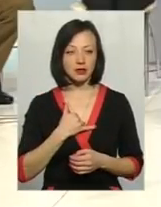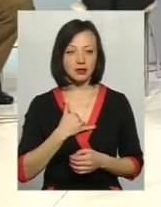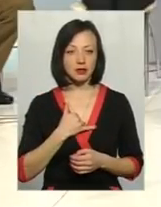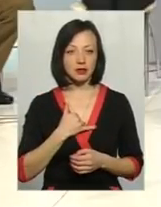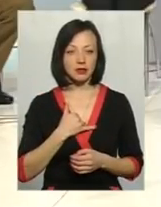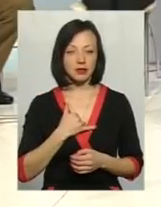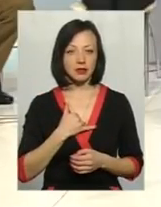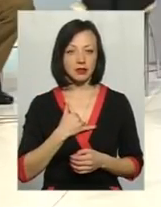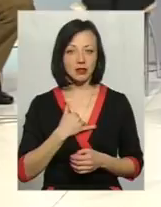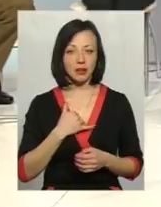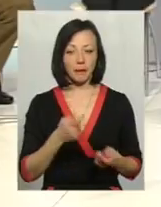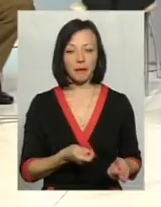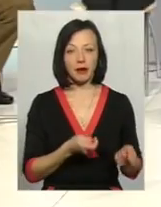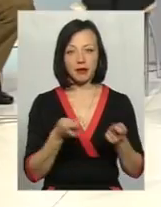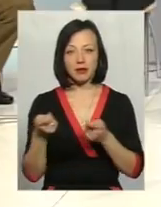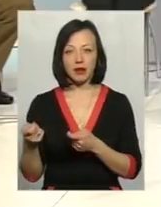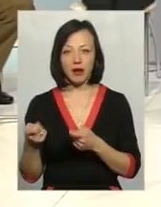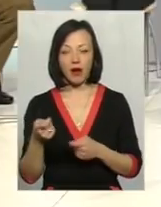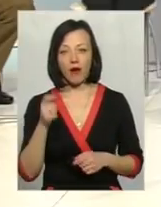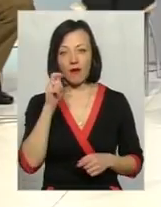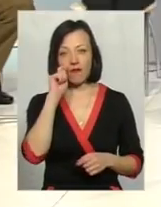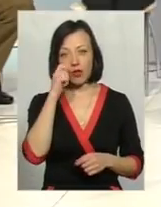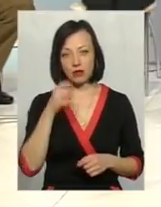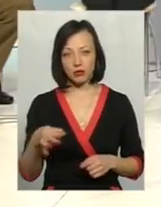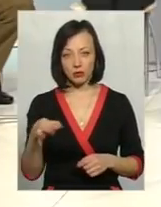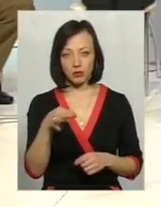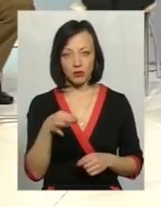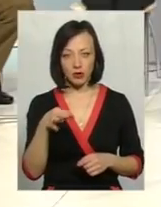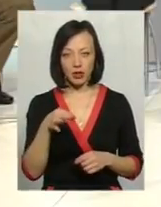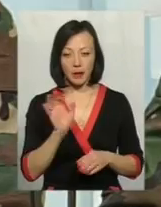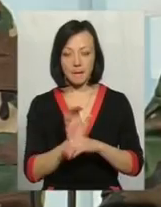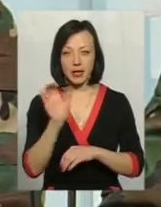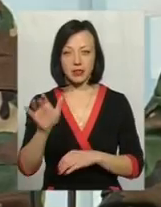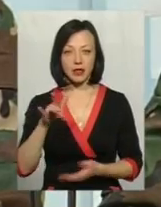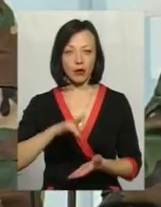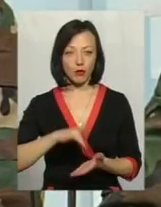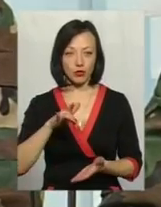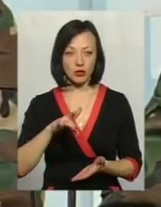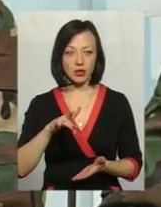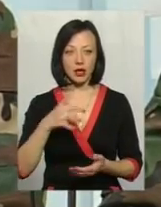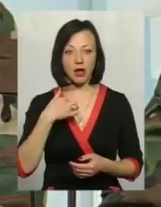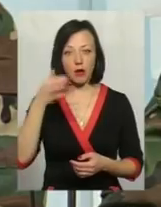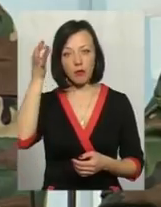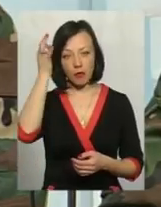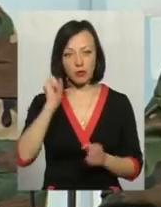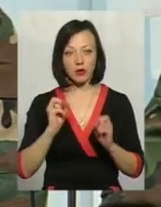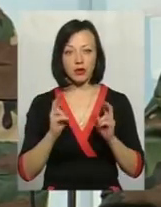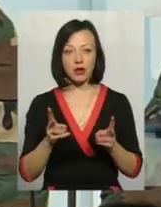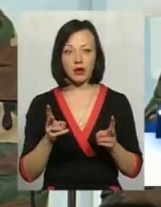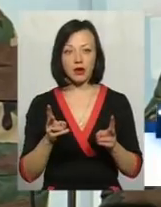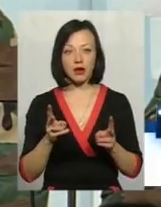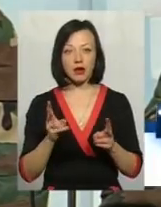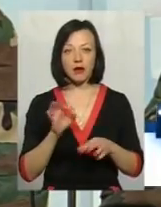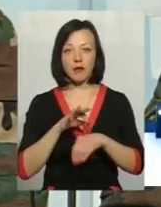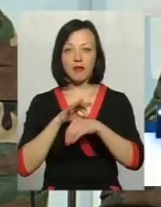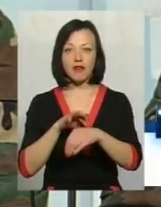перевезли во Володимиро-Волинськ на пересильний пункт. Я пам'ятаю, як повели нас в баню, і